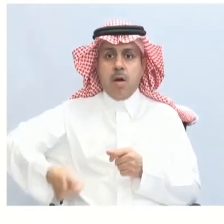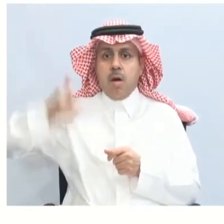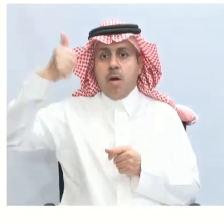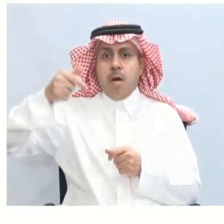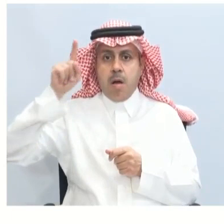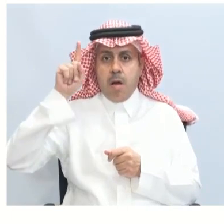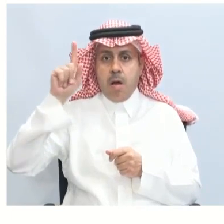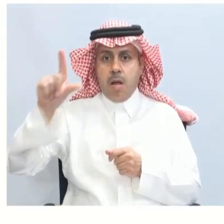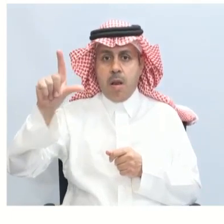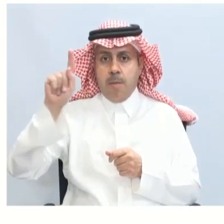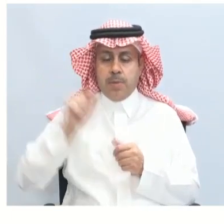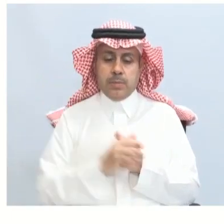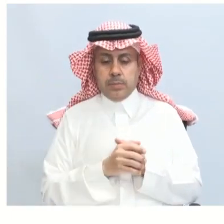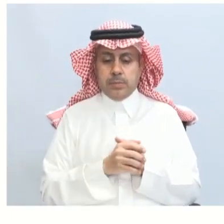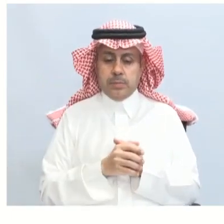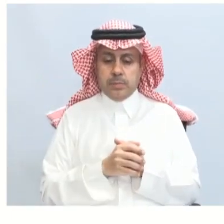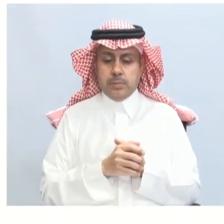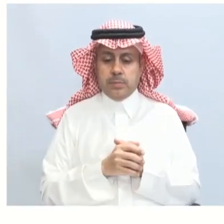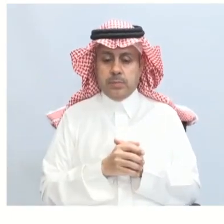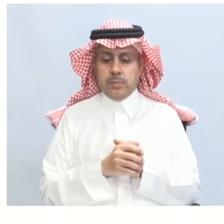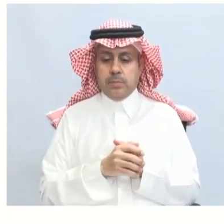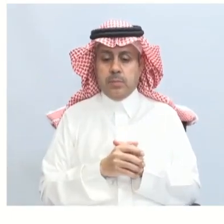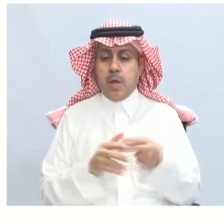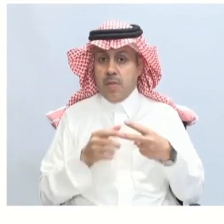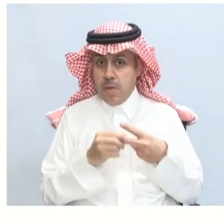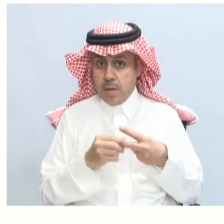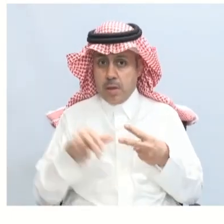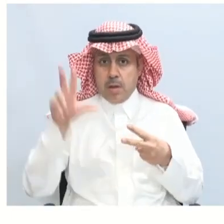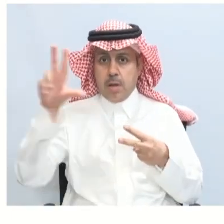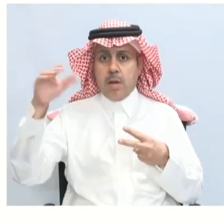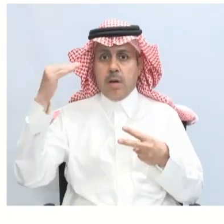العزيز الغالب الكلمه الثانيه الحكيم